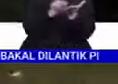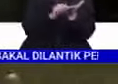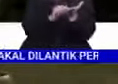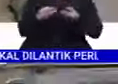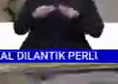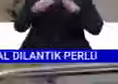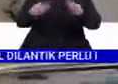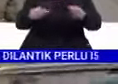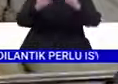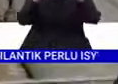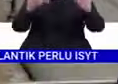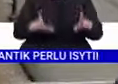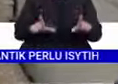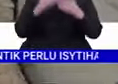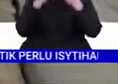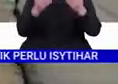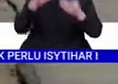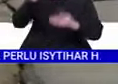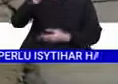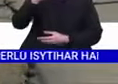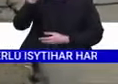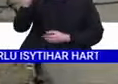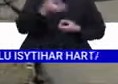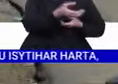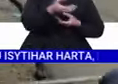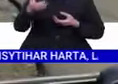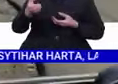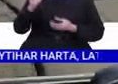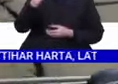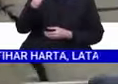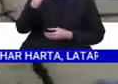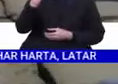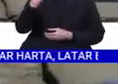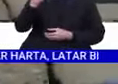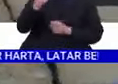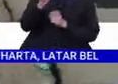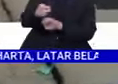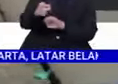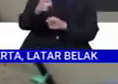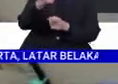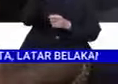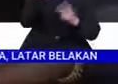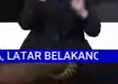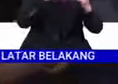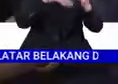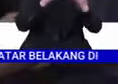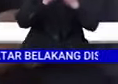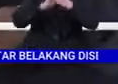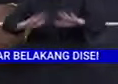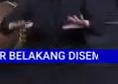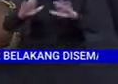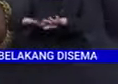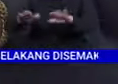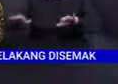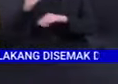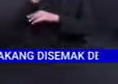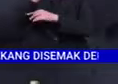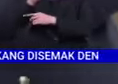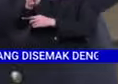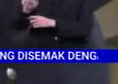majelis penyerahan sijil penghargaan Hero bomber kepada Muhammad anoa Ahmad pengantin yang menyelamatkan seorang kanak-kanak kurang